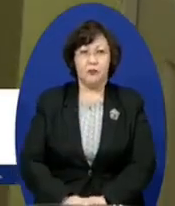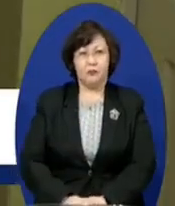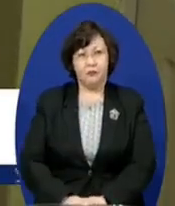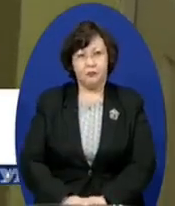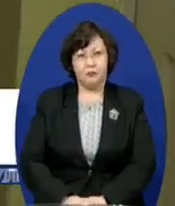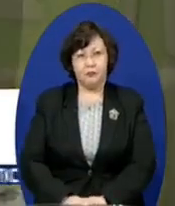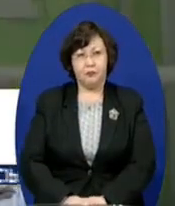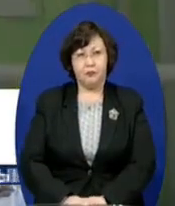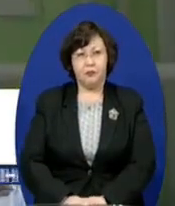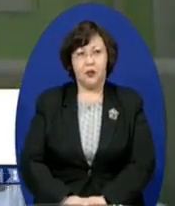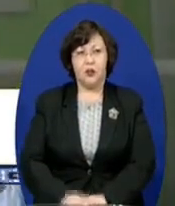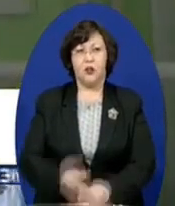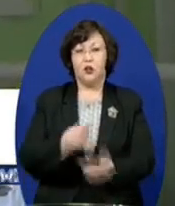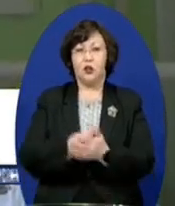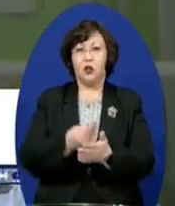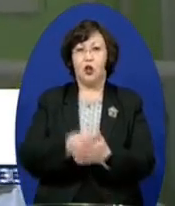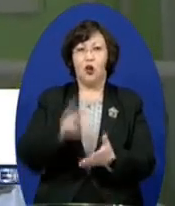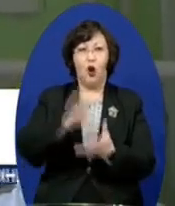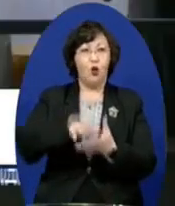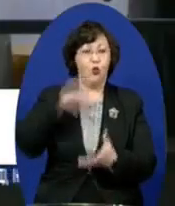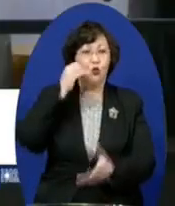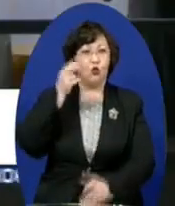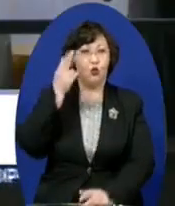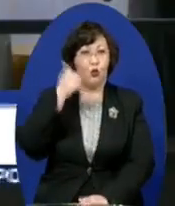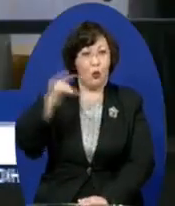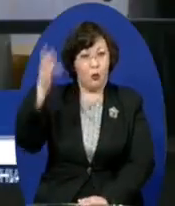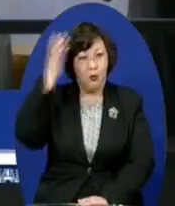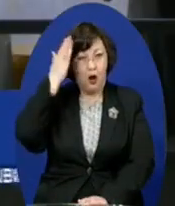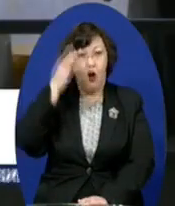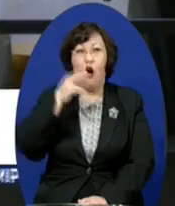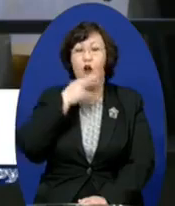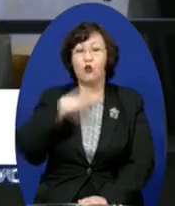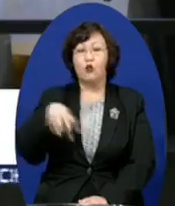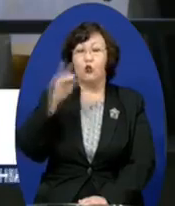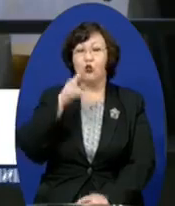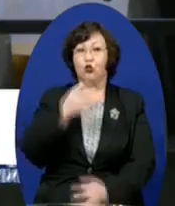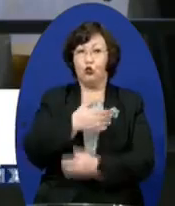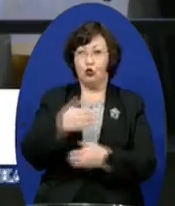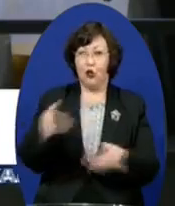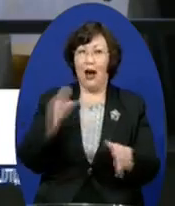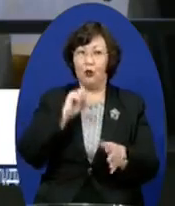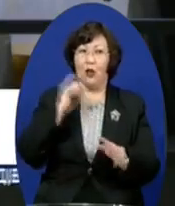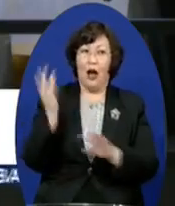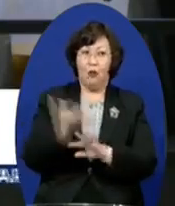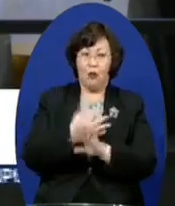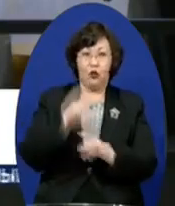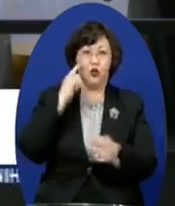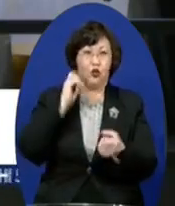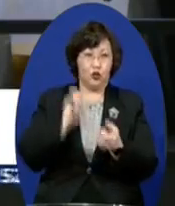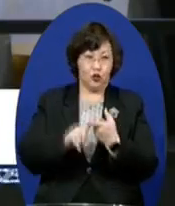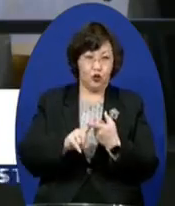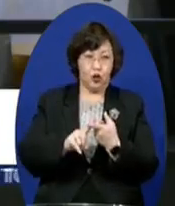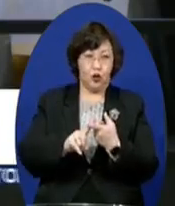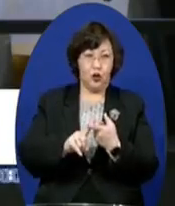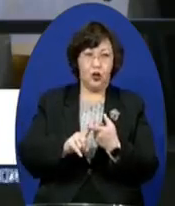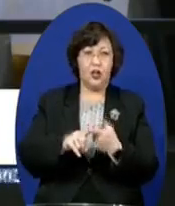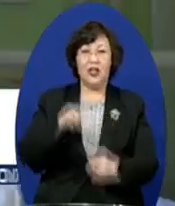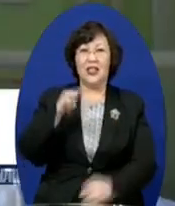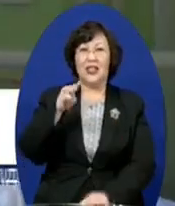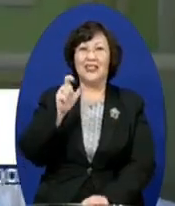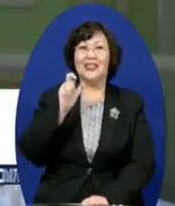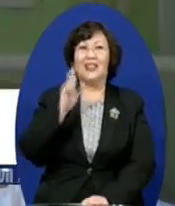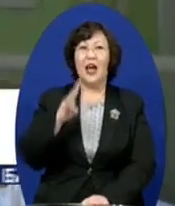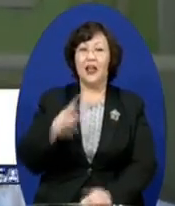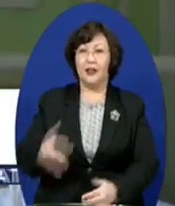За бид жишээ болгож үзүүлэх нь оюутны дотор байранд бол ирсэн байгаа юм. Охтын өрөөнд охтын аюулгүй байдлыг хангах үүднээс яг энэ бууруулагчтай тэнийг